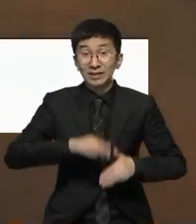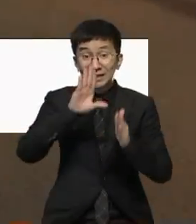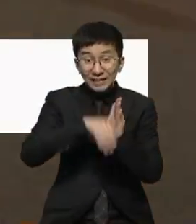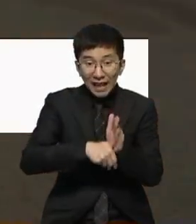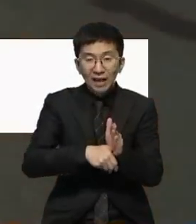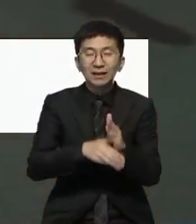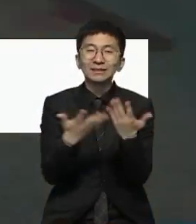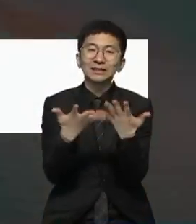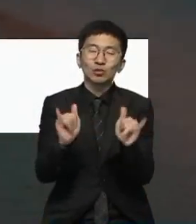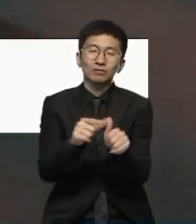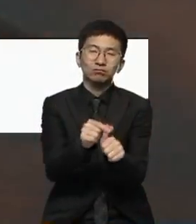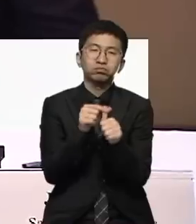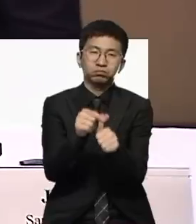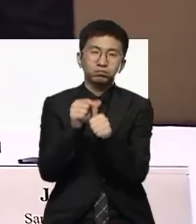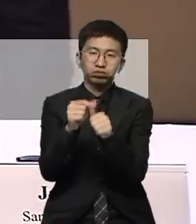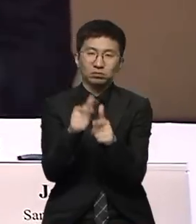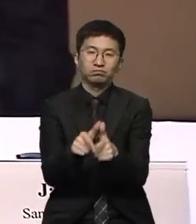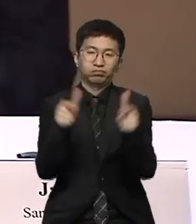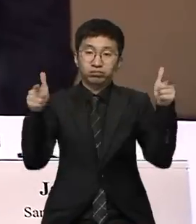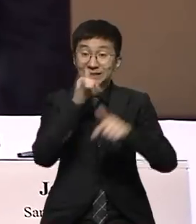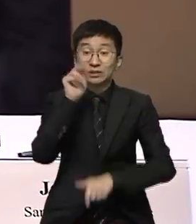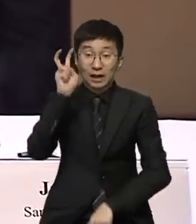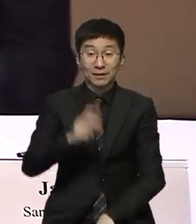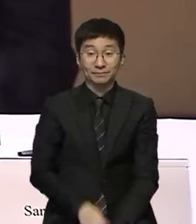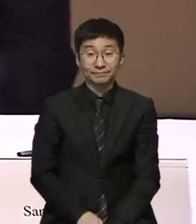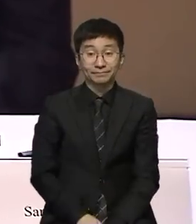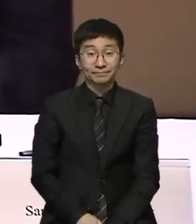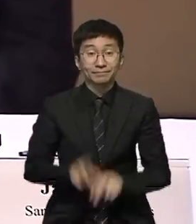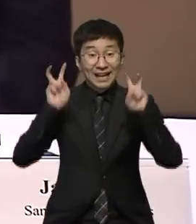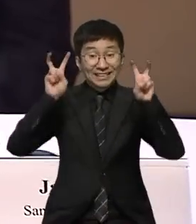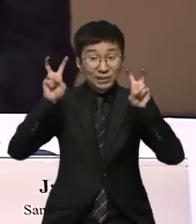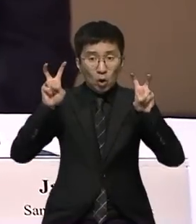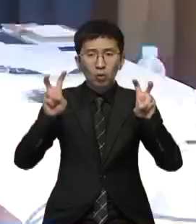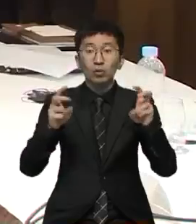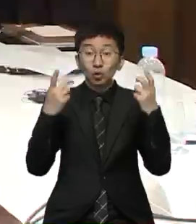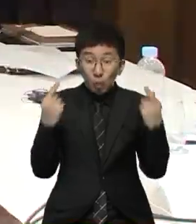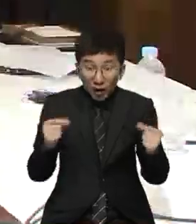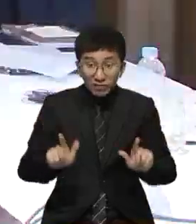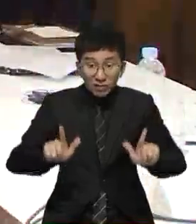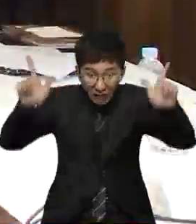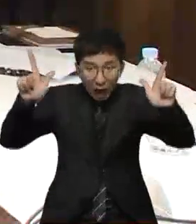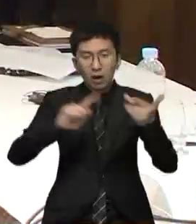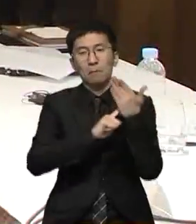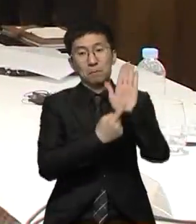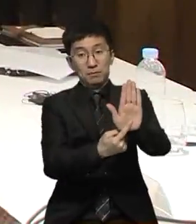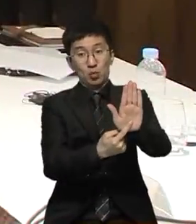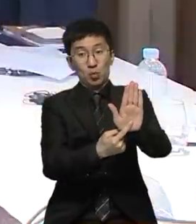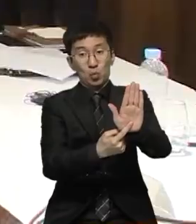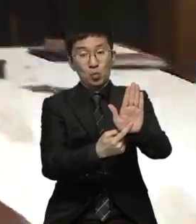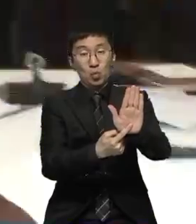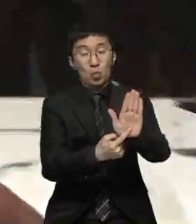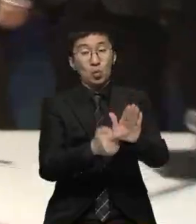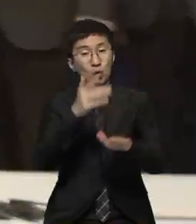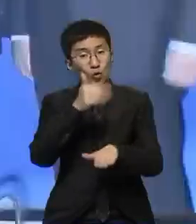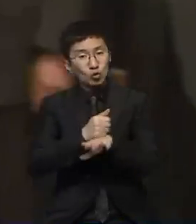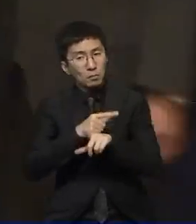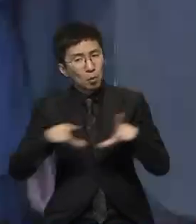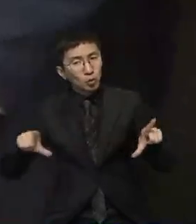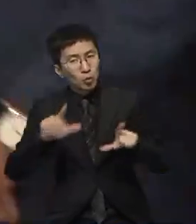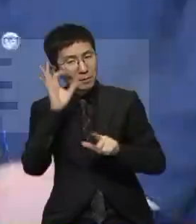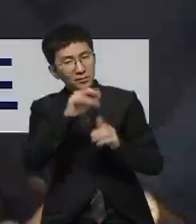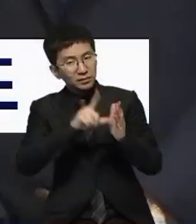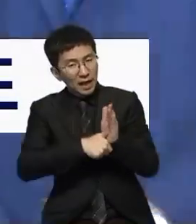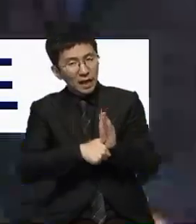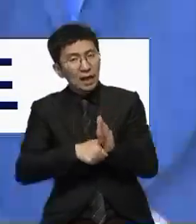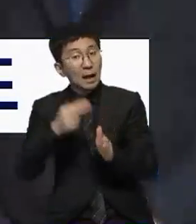고용 창출의 기회가 생기겠죠. 기업들이 약속이라도 한 듯 같은 날 국내 투자 계획을 쏟아내자 일각에선 이딴 대미